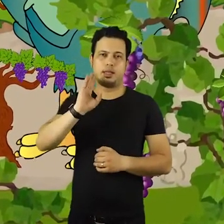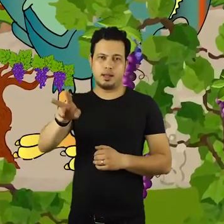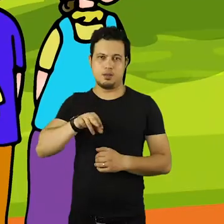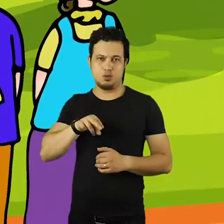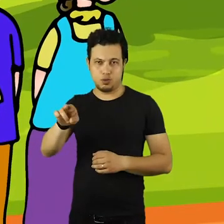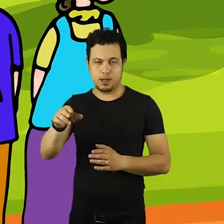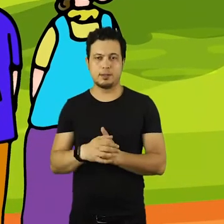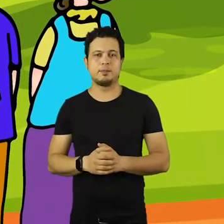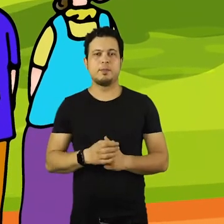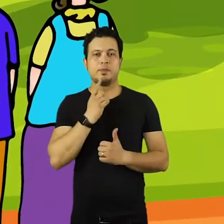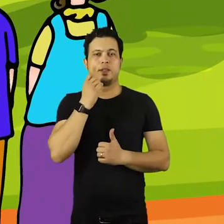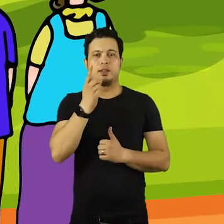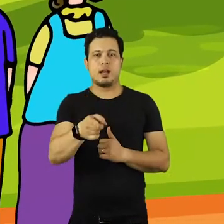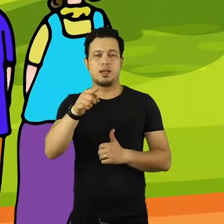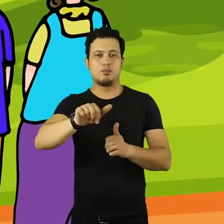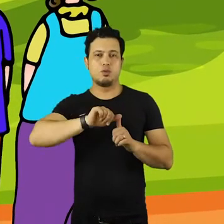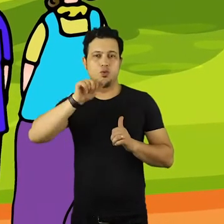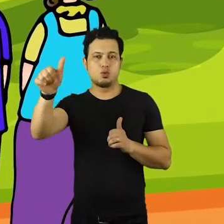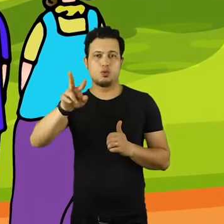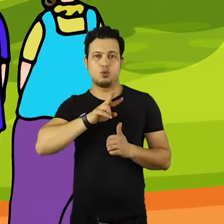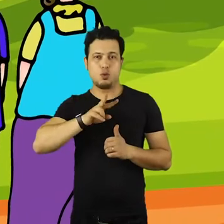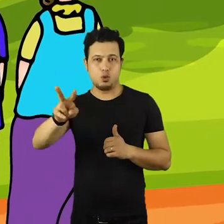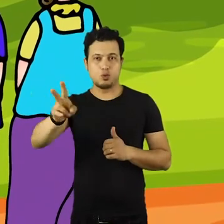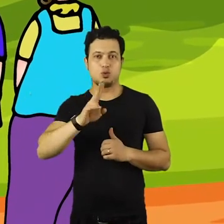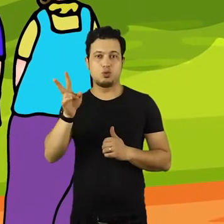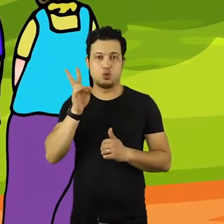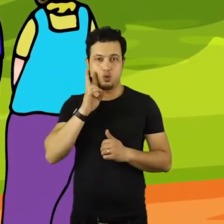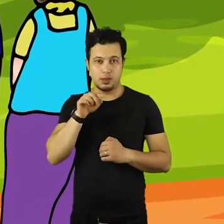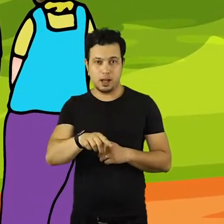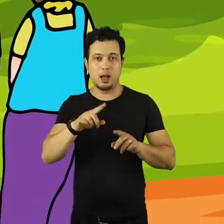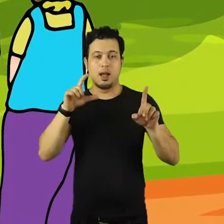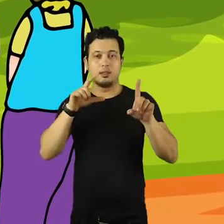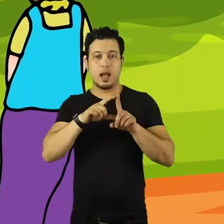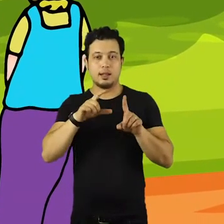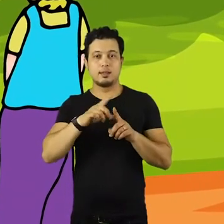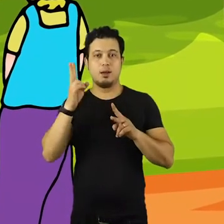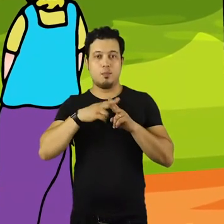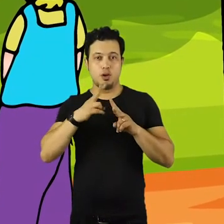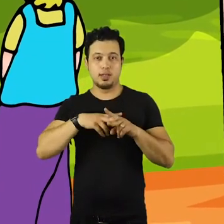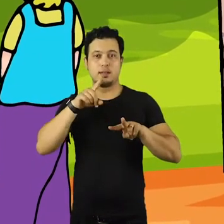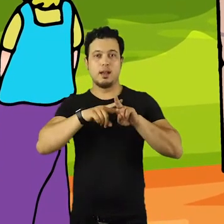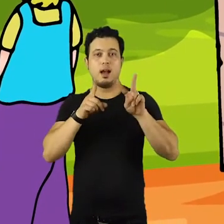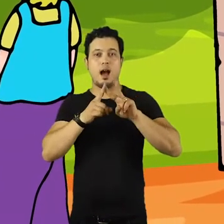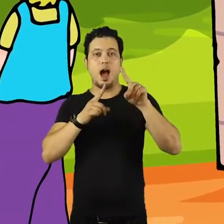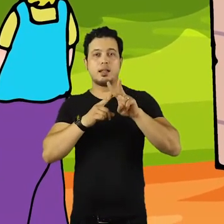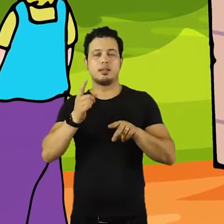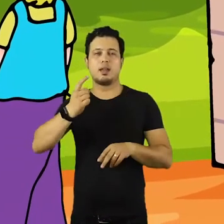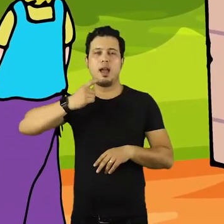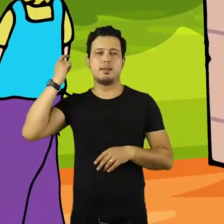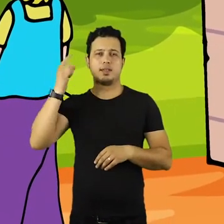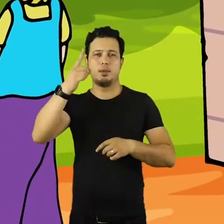ettiler. Derken bu uzun yolculuğun ardından nihayet Dinosopolis antik kentine